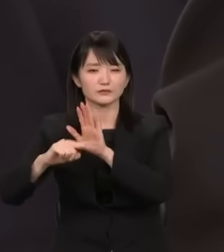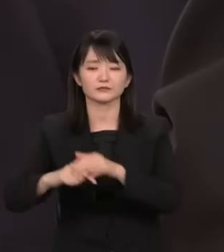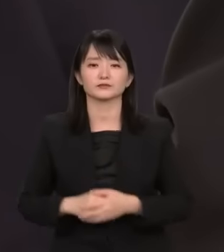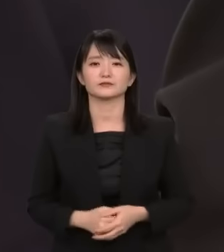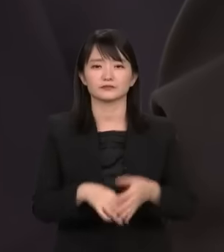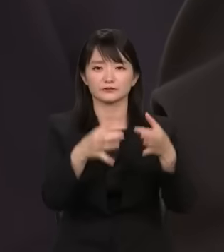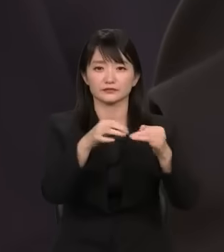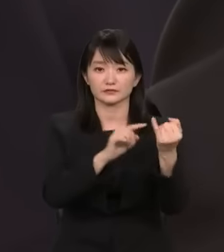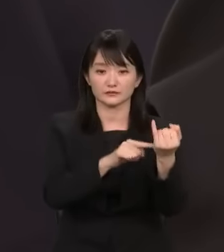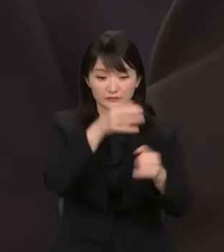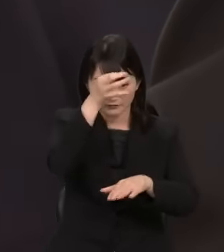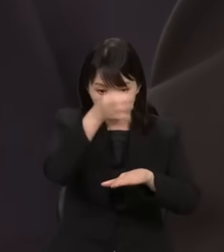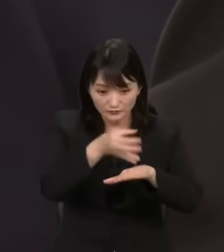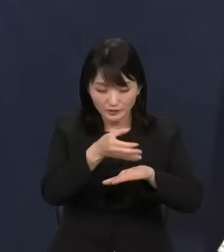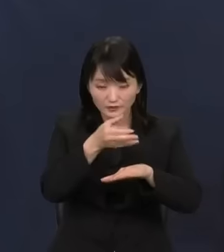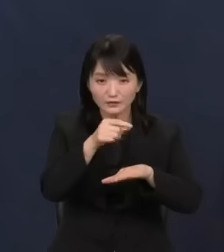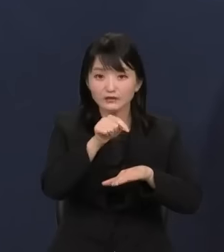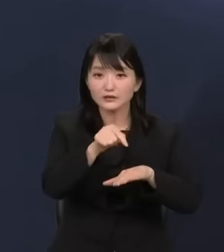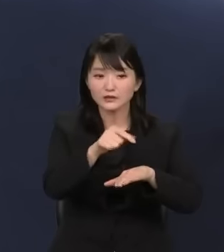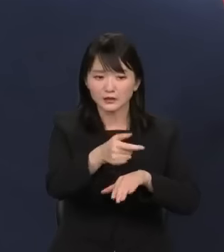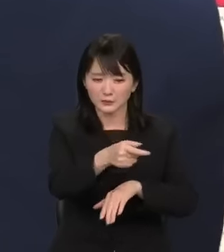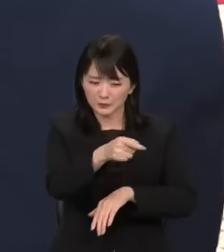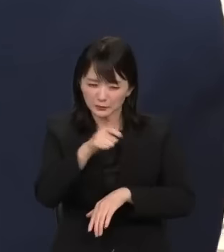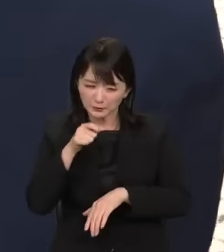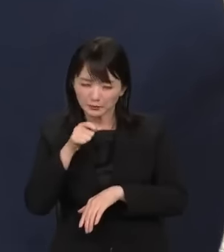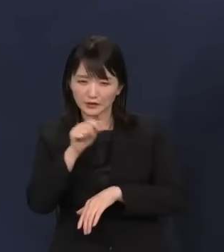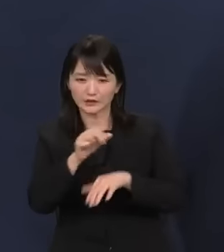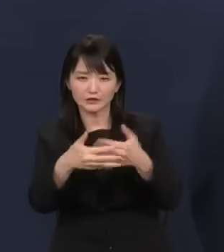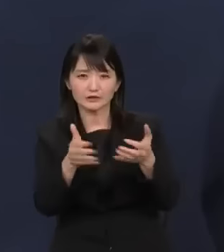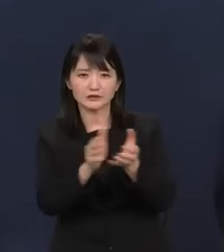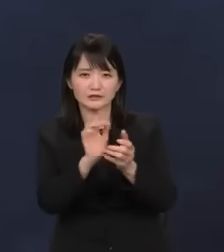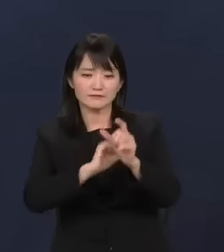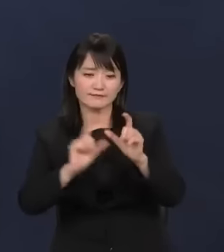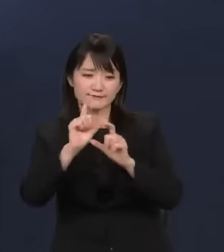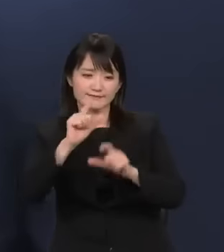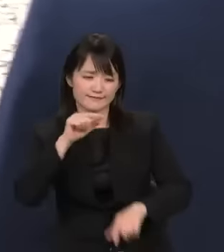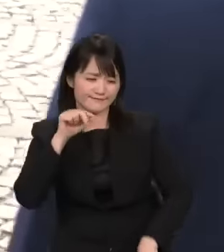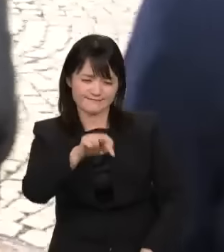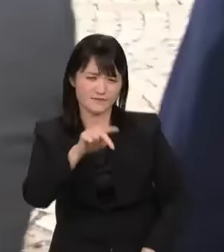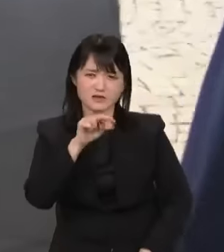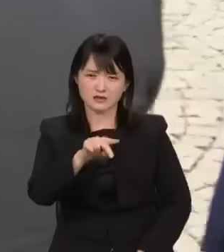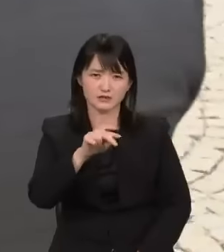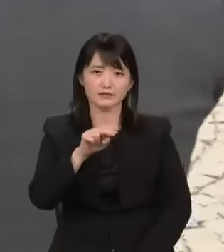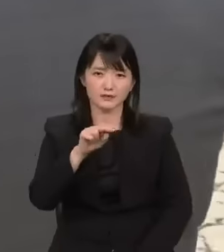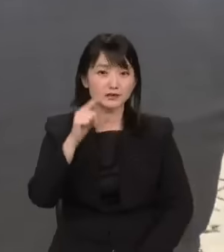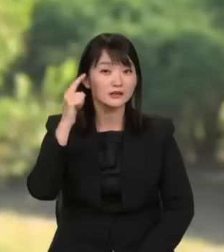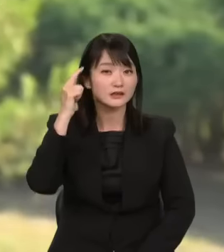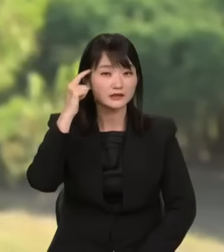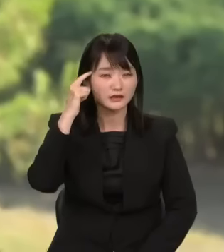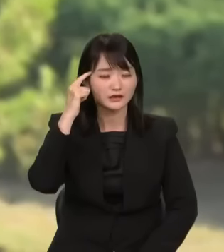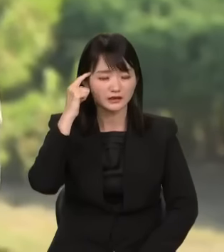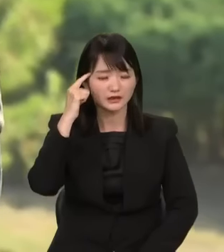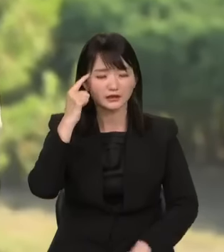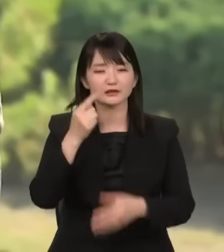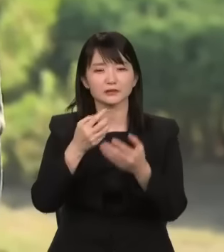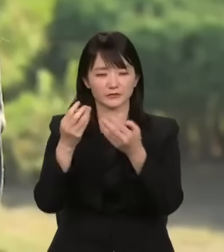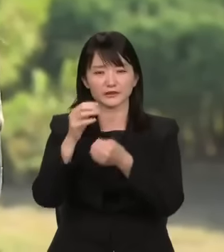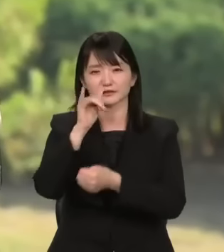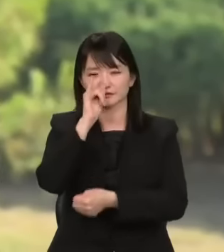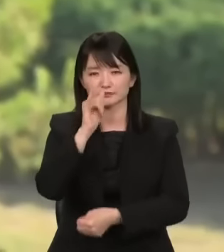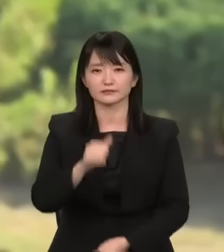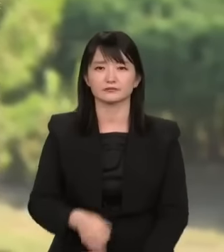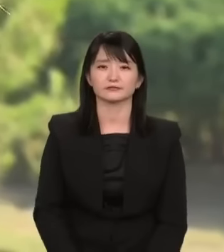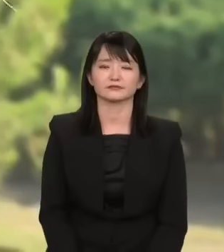김 여사가 사과할 경우 이를 빌미 삼아 야당이 더욱 거세게 공세할 것이란 의견에 힘이 실리고 있는 것으로